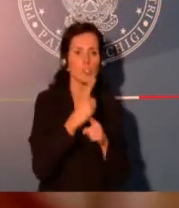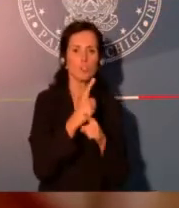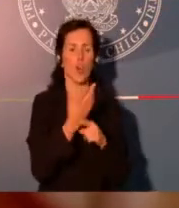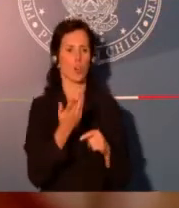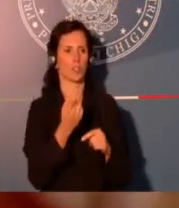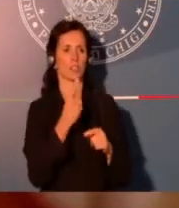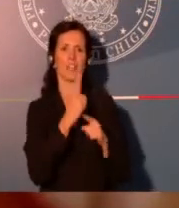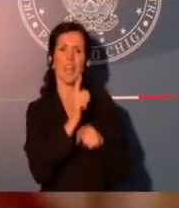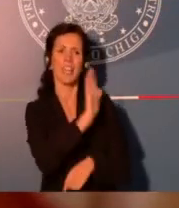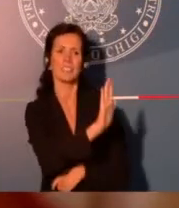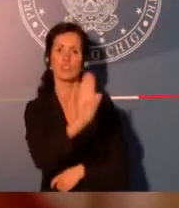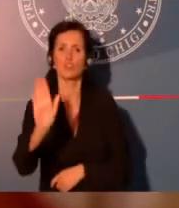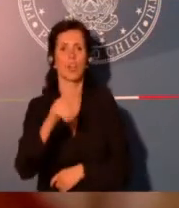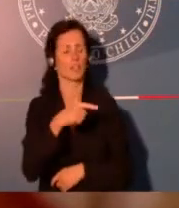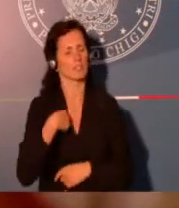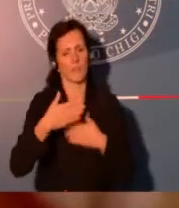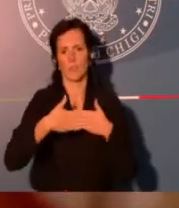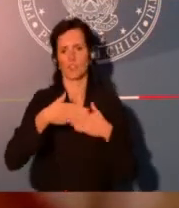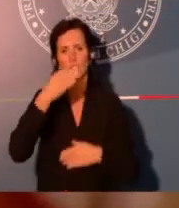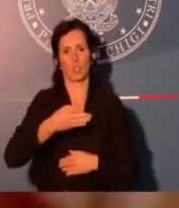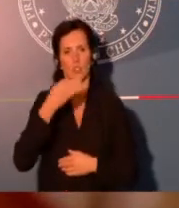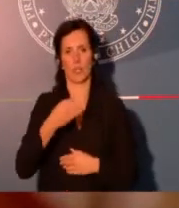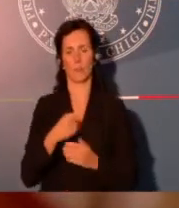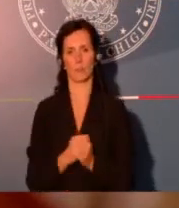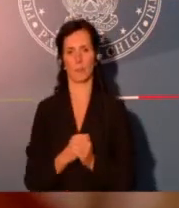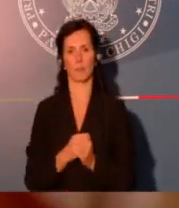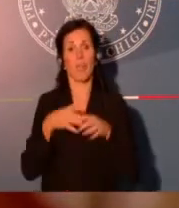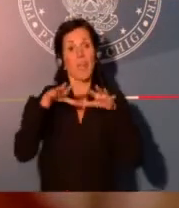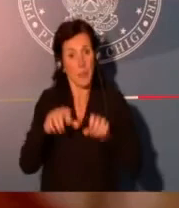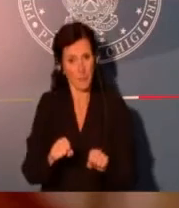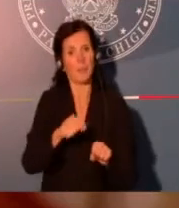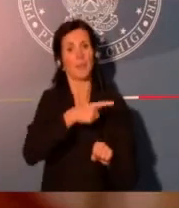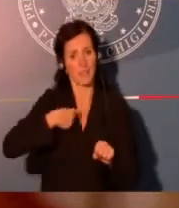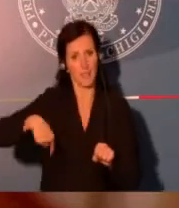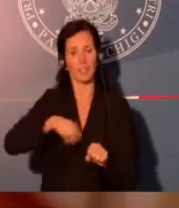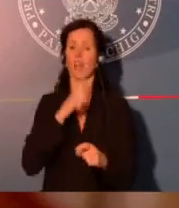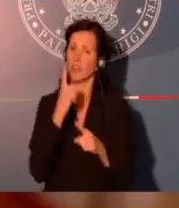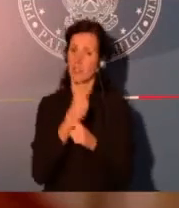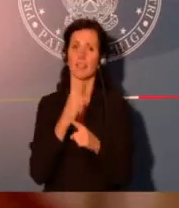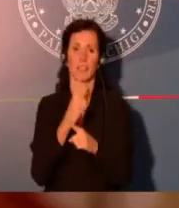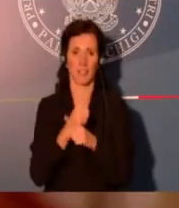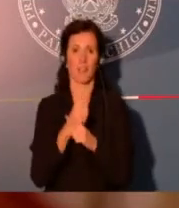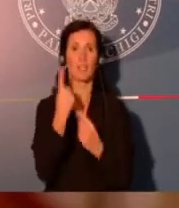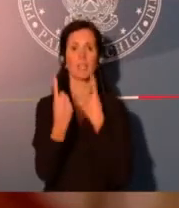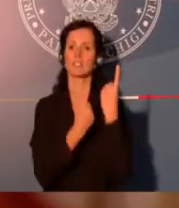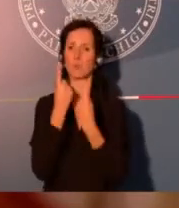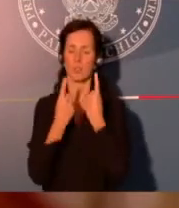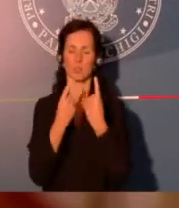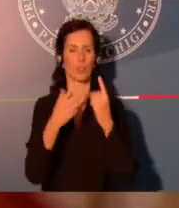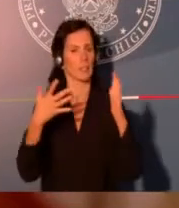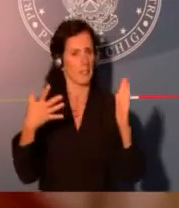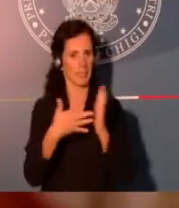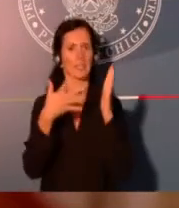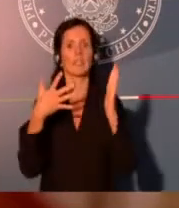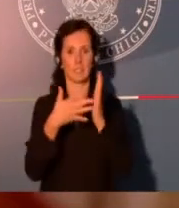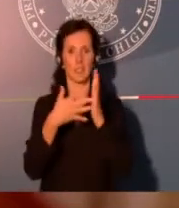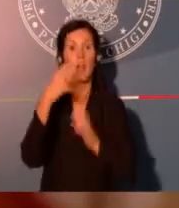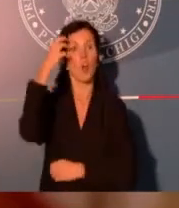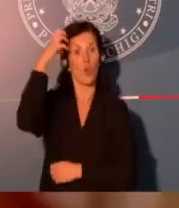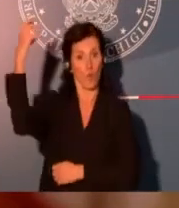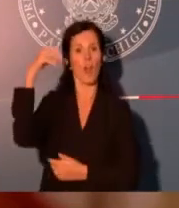esigenze. Dobbiamo impegnarci. La situazione è critica, il governo